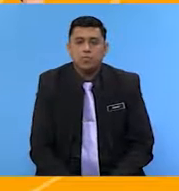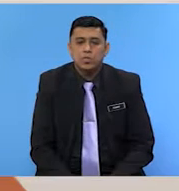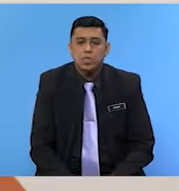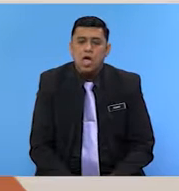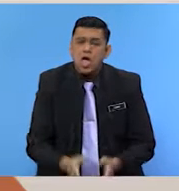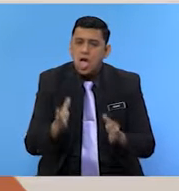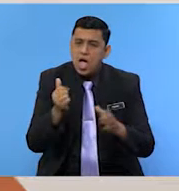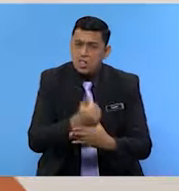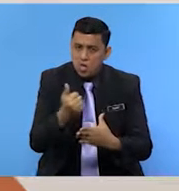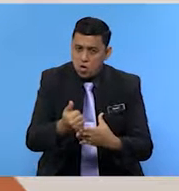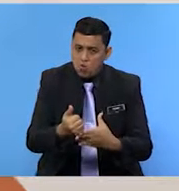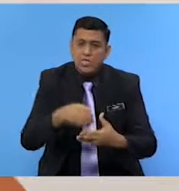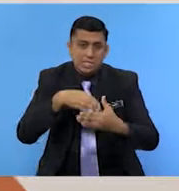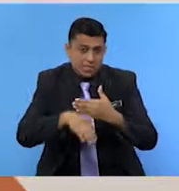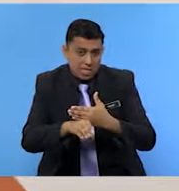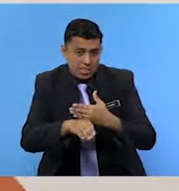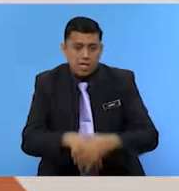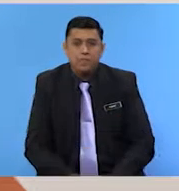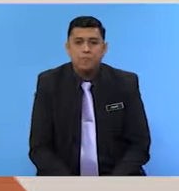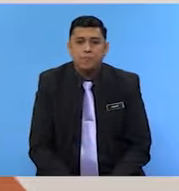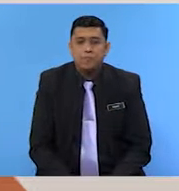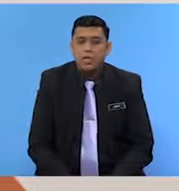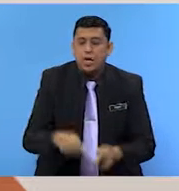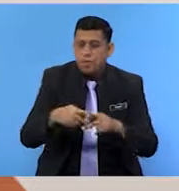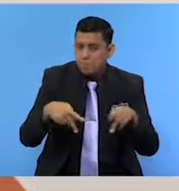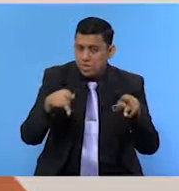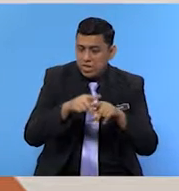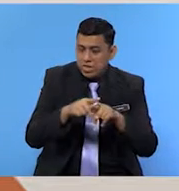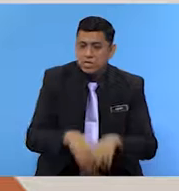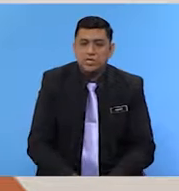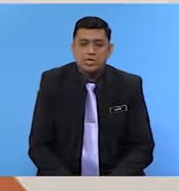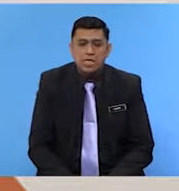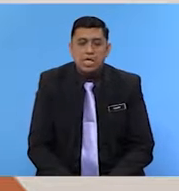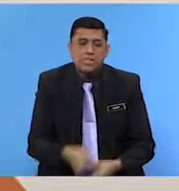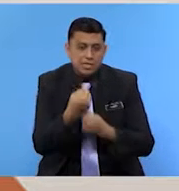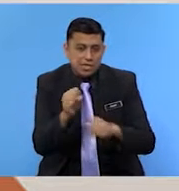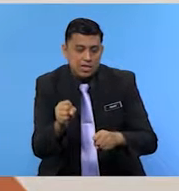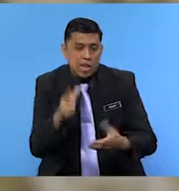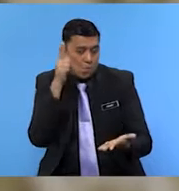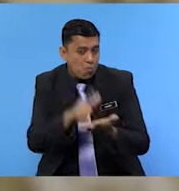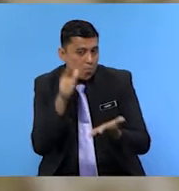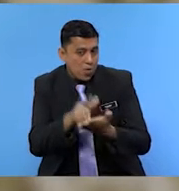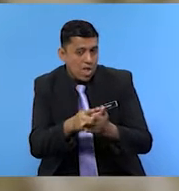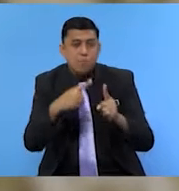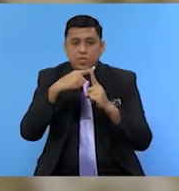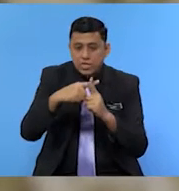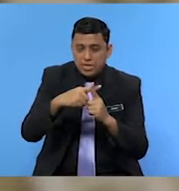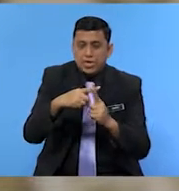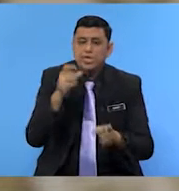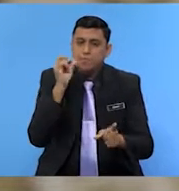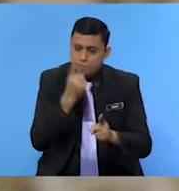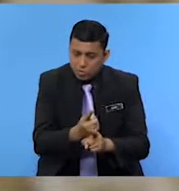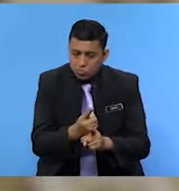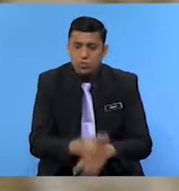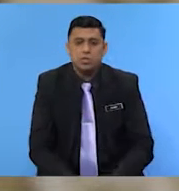media cetak. Pihak media masa juga perlu menyiarkan laporan-laporan yang positif, sahih dan